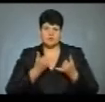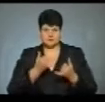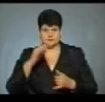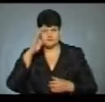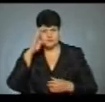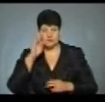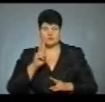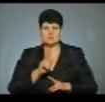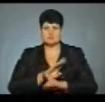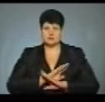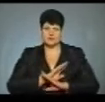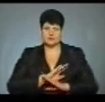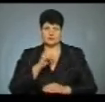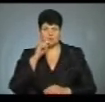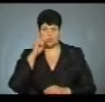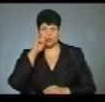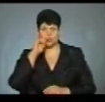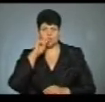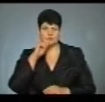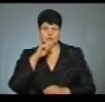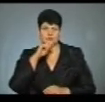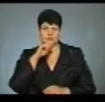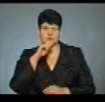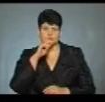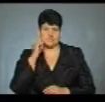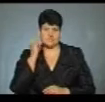час російсько-української війни.